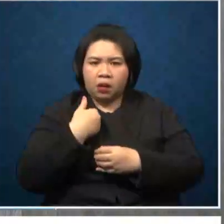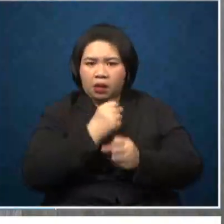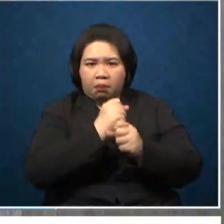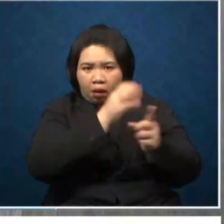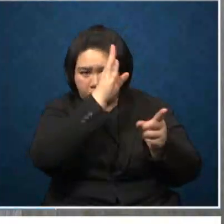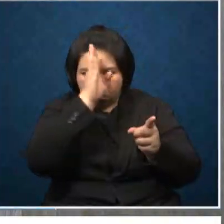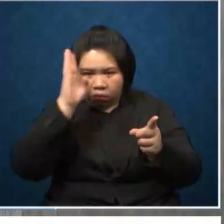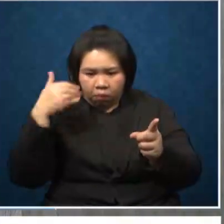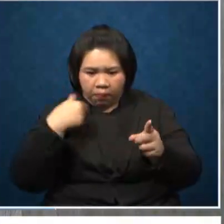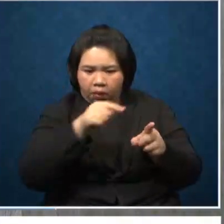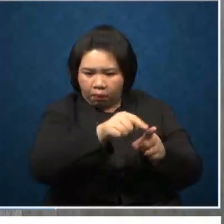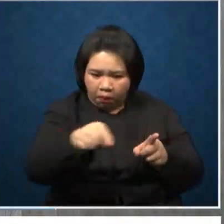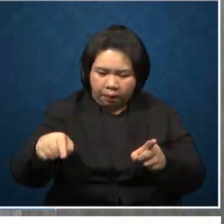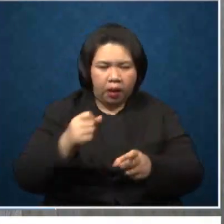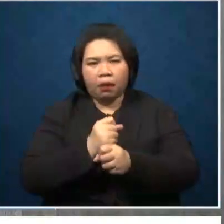ไม่ได้หรอกครับ